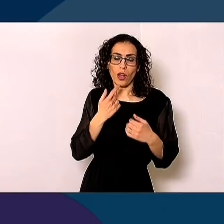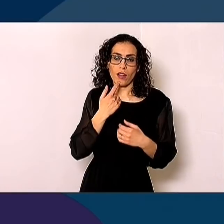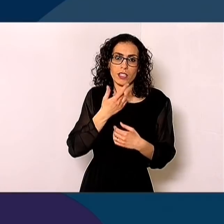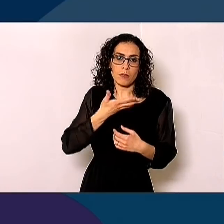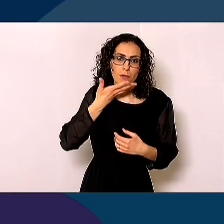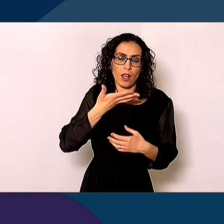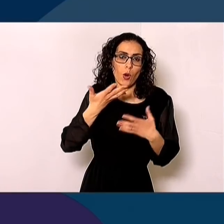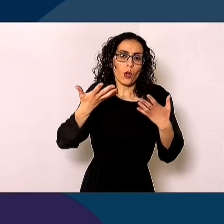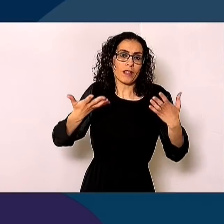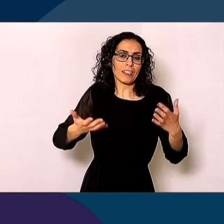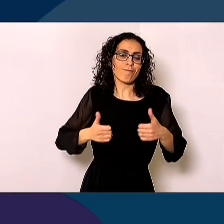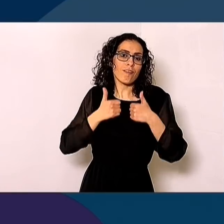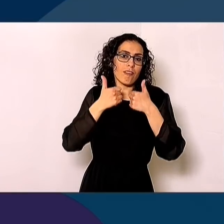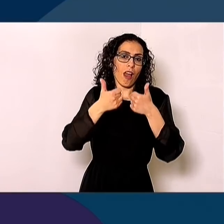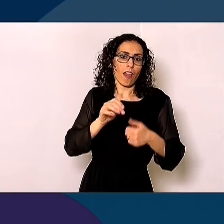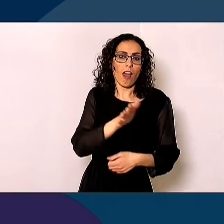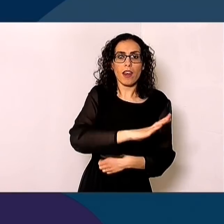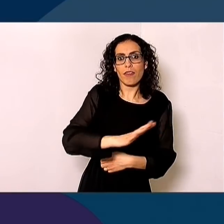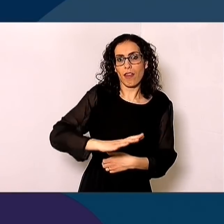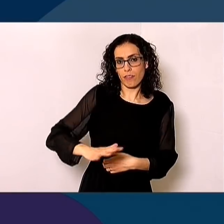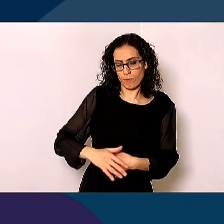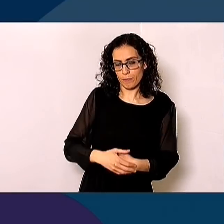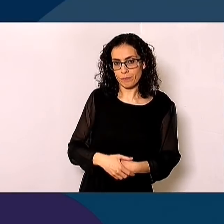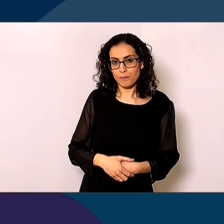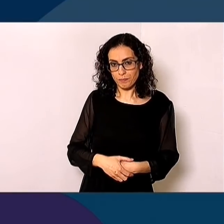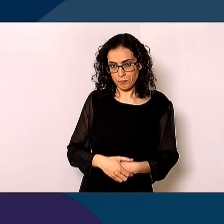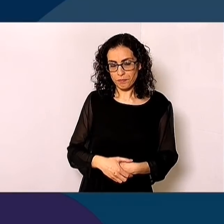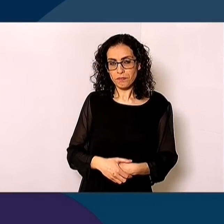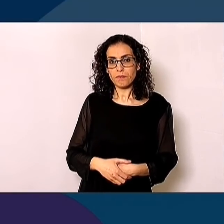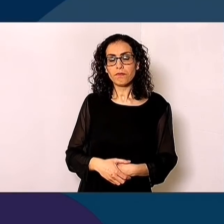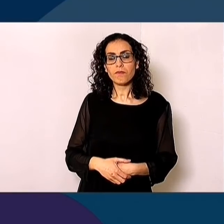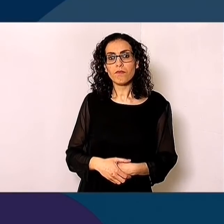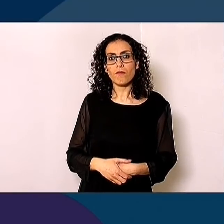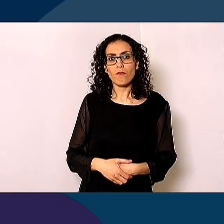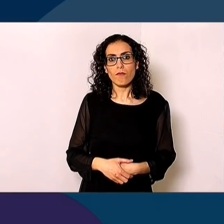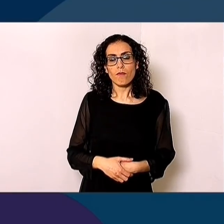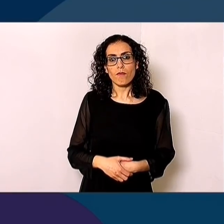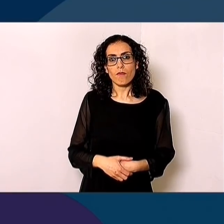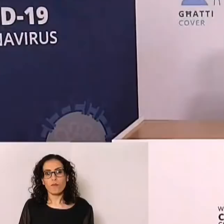fuq il-rekomandazzjoni tanka li toħroġ is-CDC u l-Aqda Dinjija tas-Saħħa.